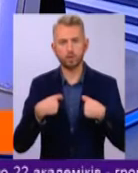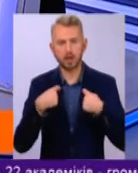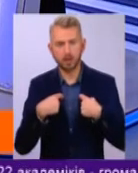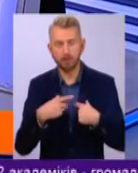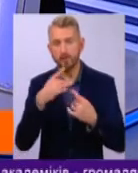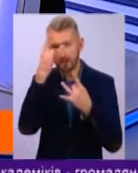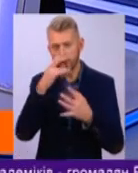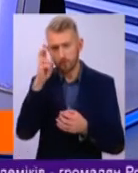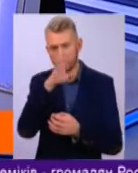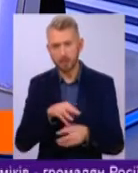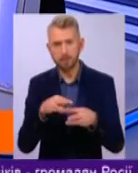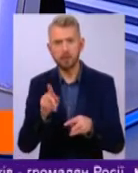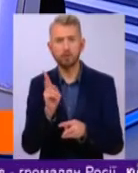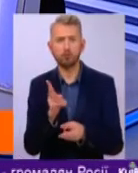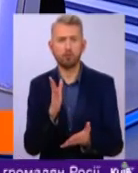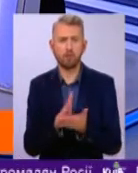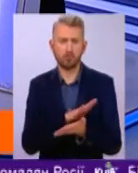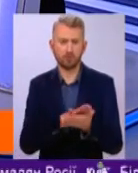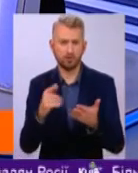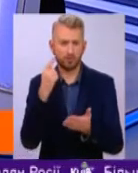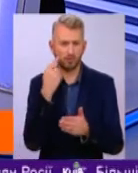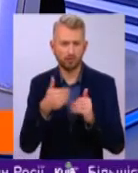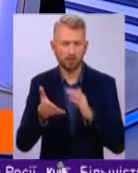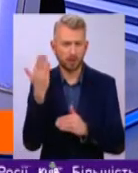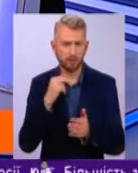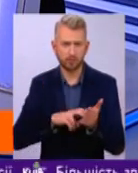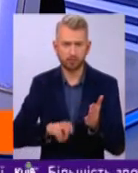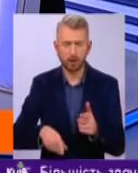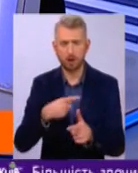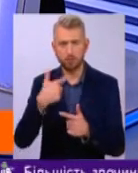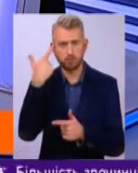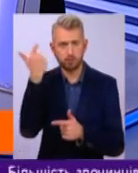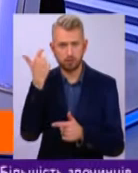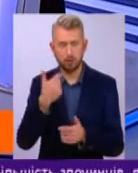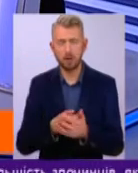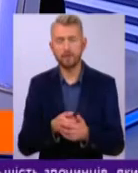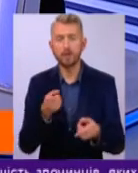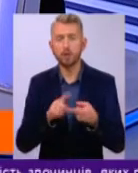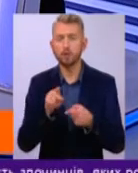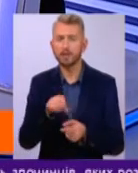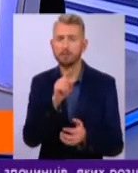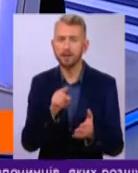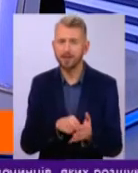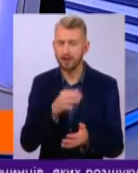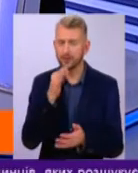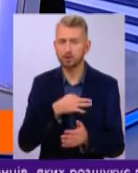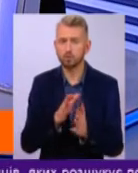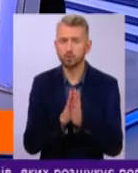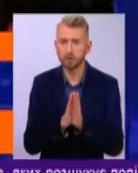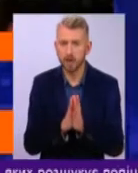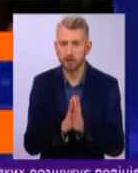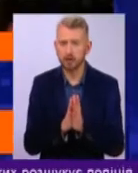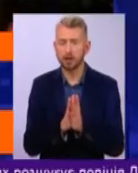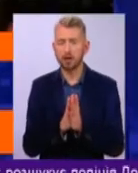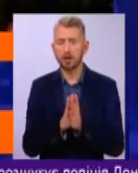цивілізованій, міністр, який має чисті совість, пішов би у відставку або застрелився. У зв'язку з цим таке питання, скажіть, будь ласка,